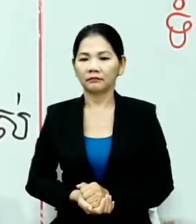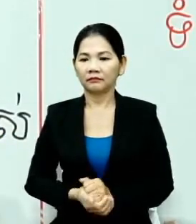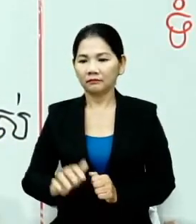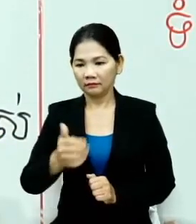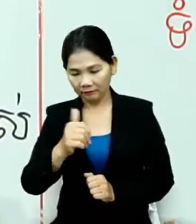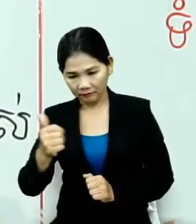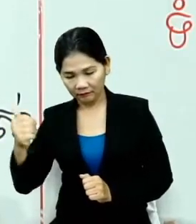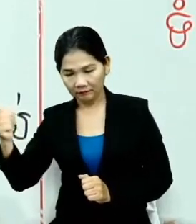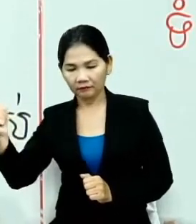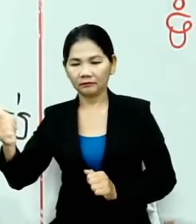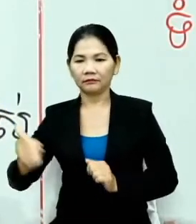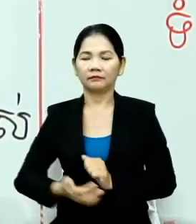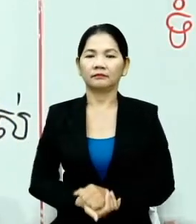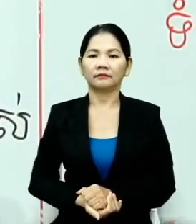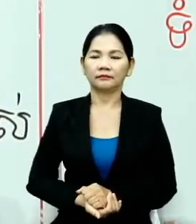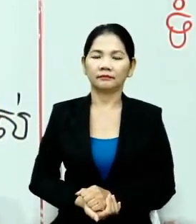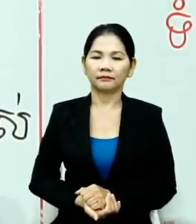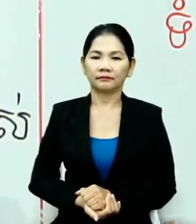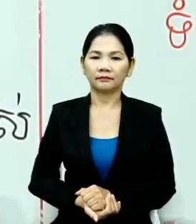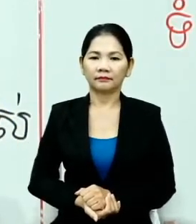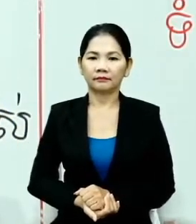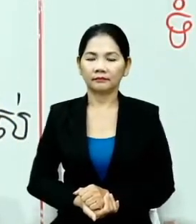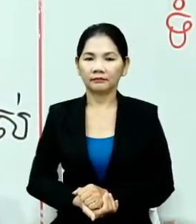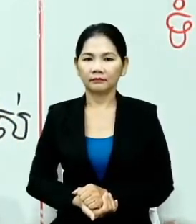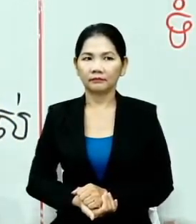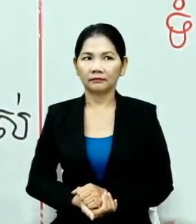bỏ nô na mà nè